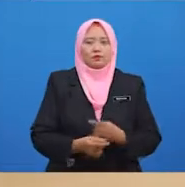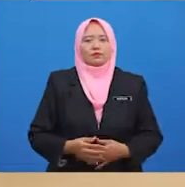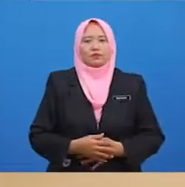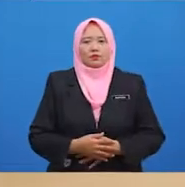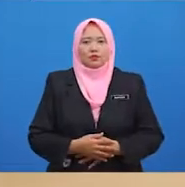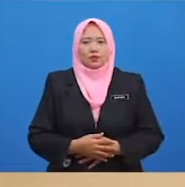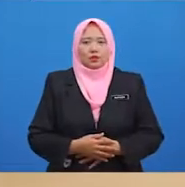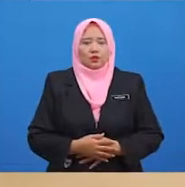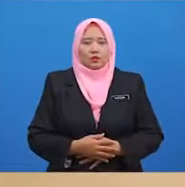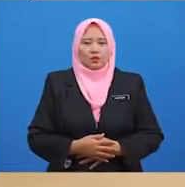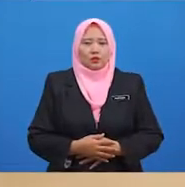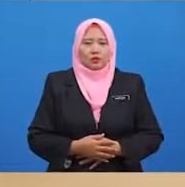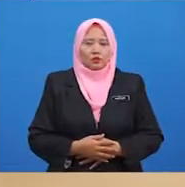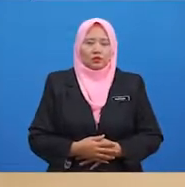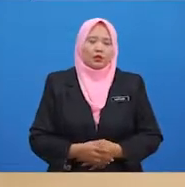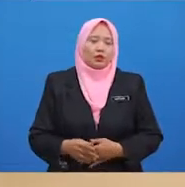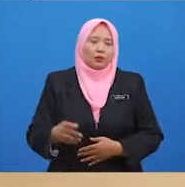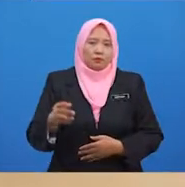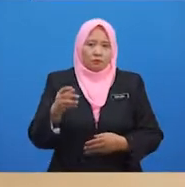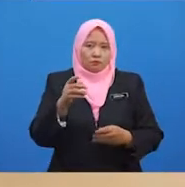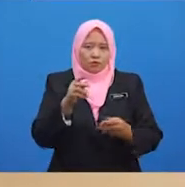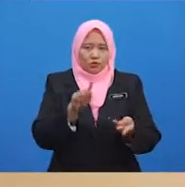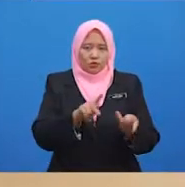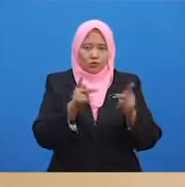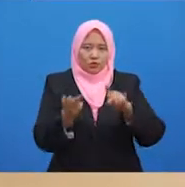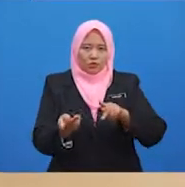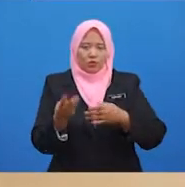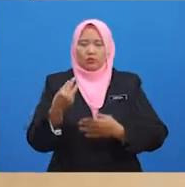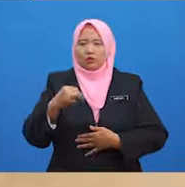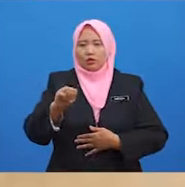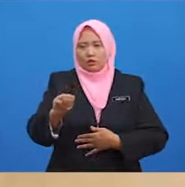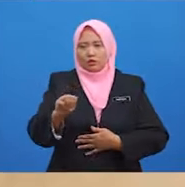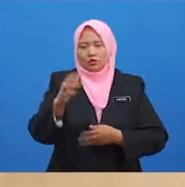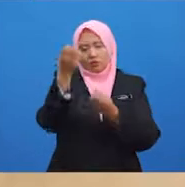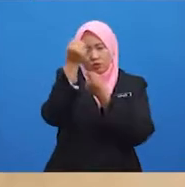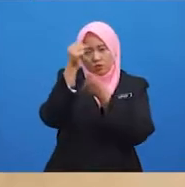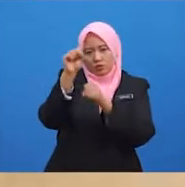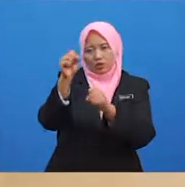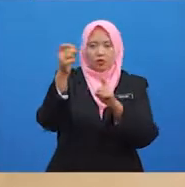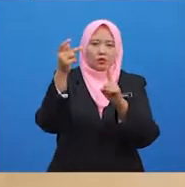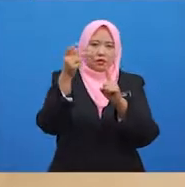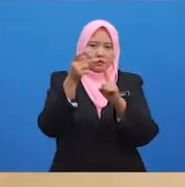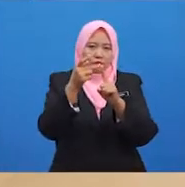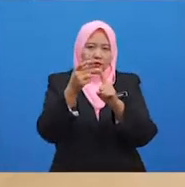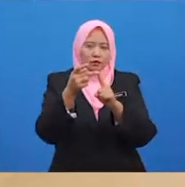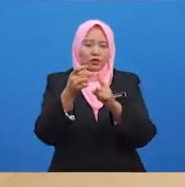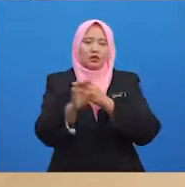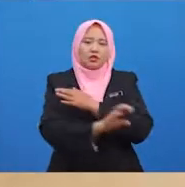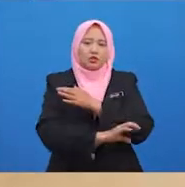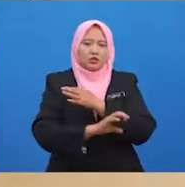Pengorbanan mereka telah mempamerkan kesetiaan yang tidak berbelah bahagi sebagai anak tempatan.